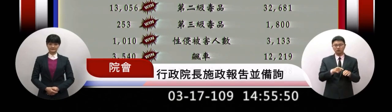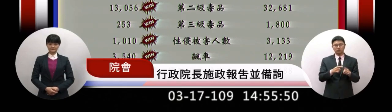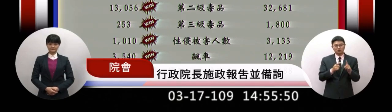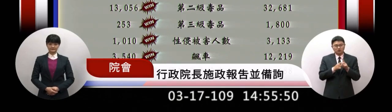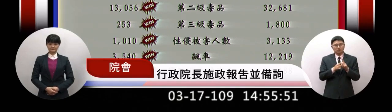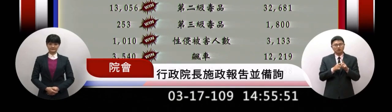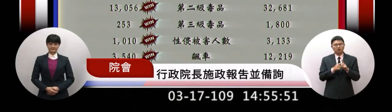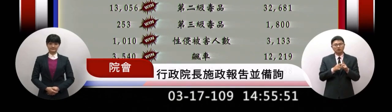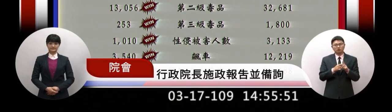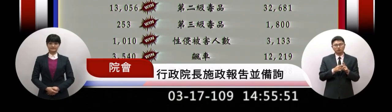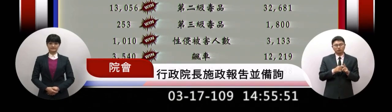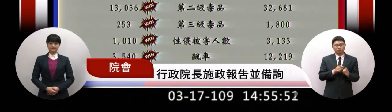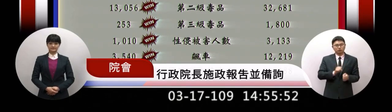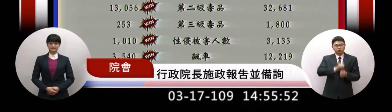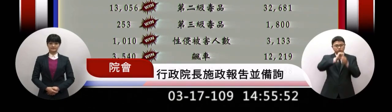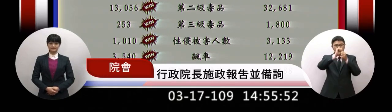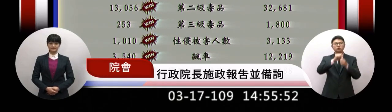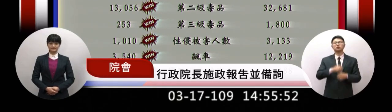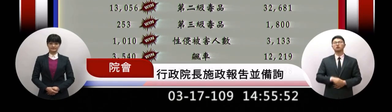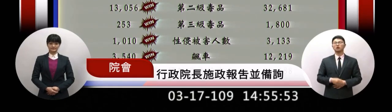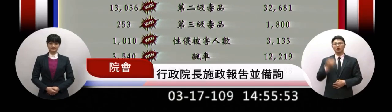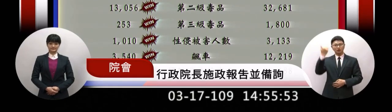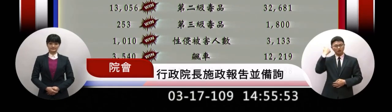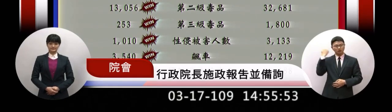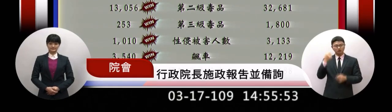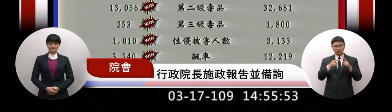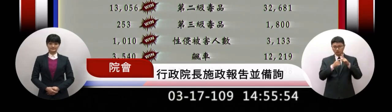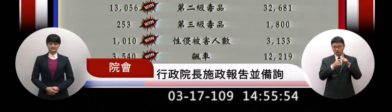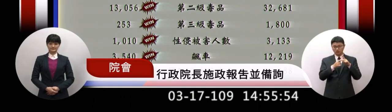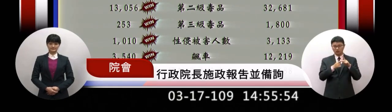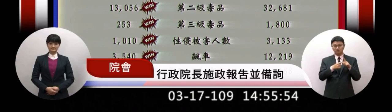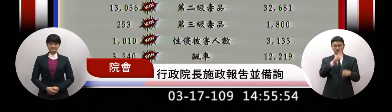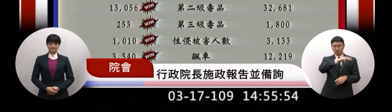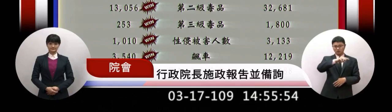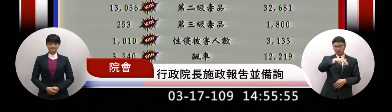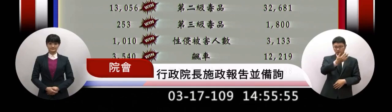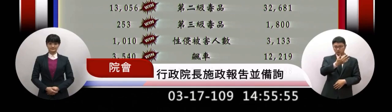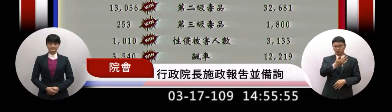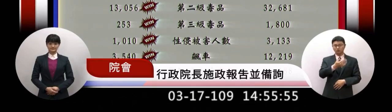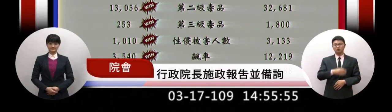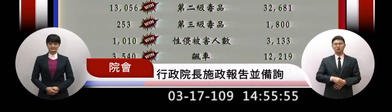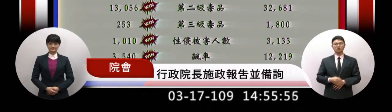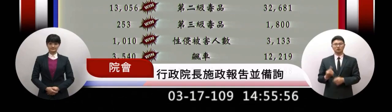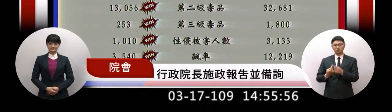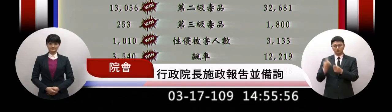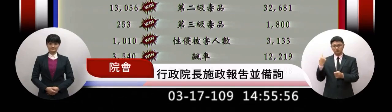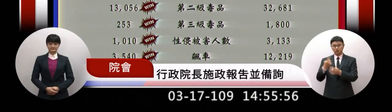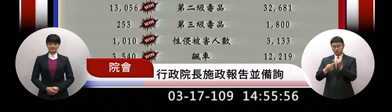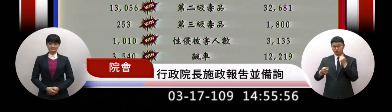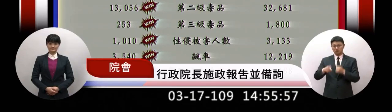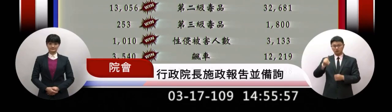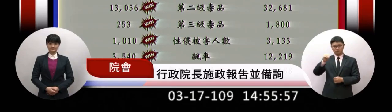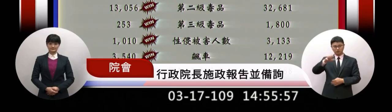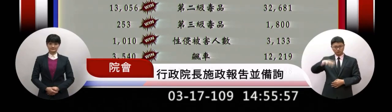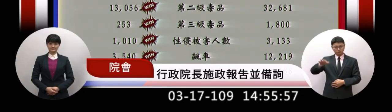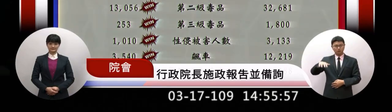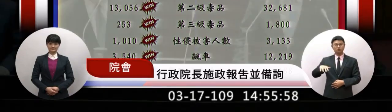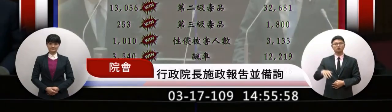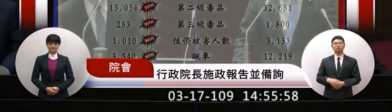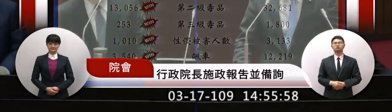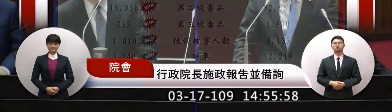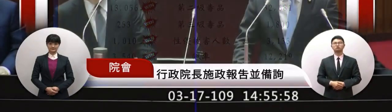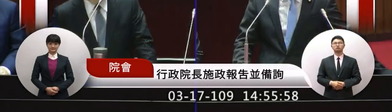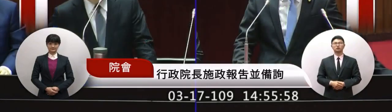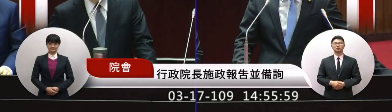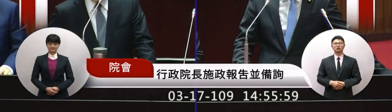量在过去是3500件，而去年有12000件。而因为